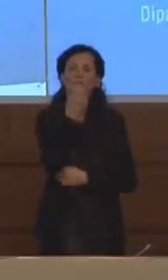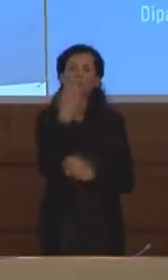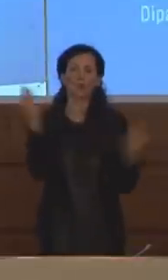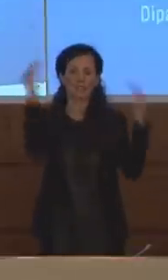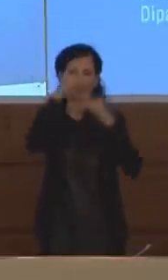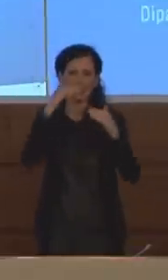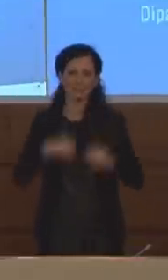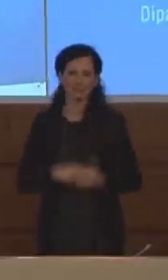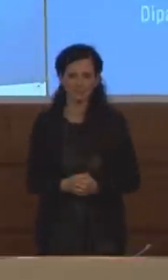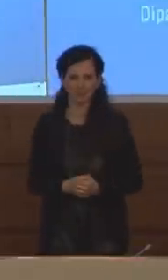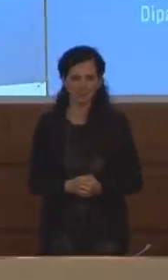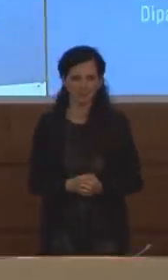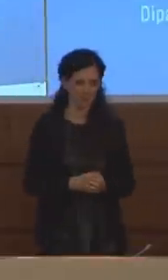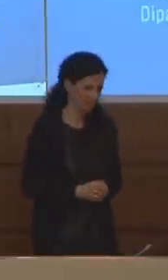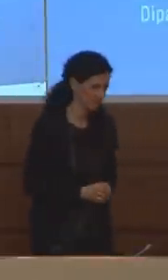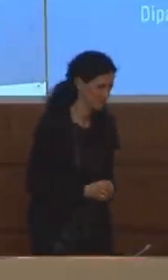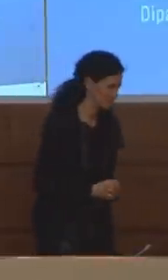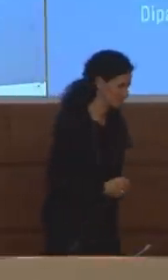buonasera